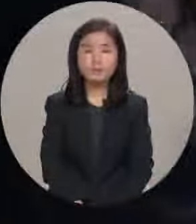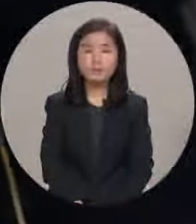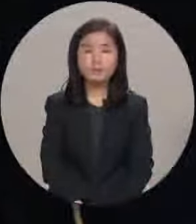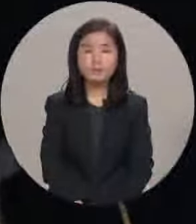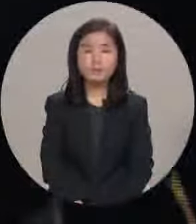y